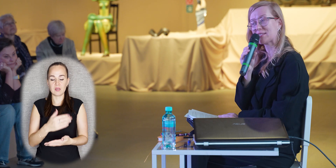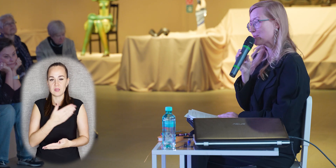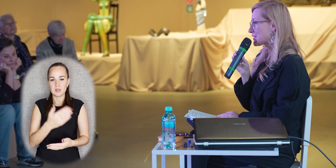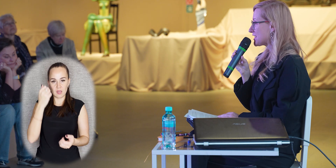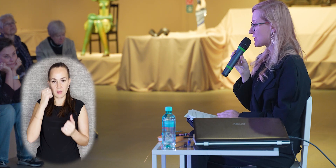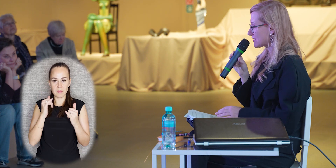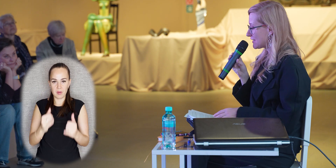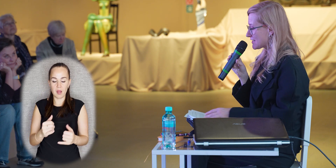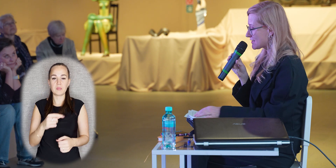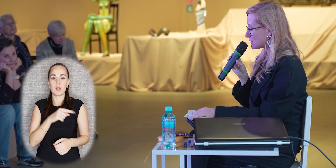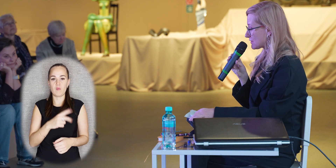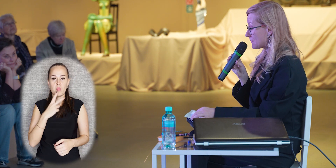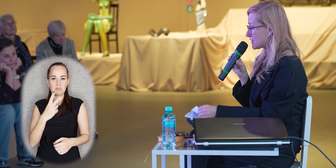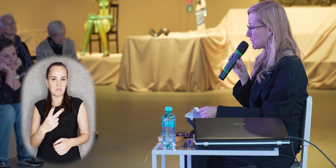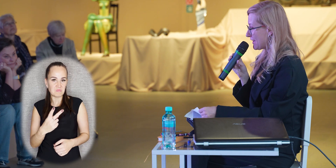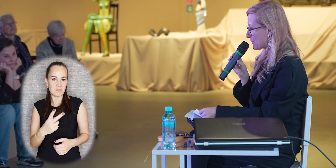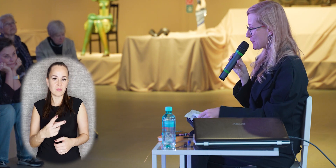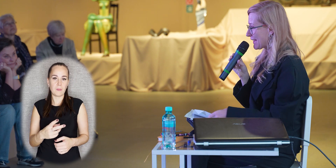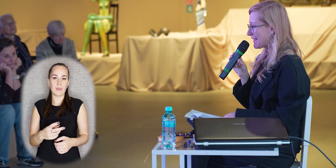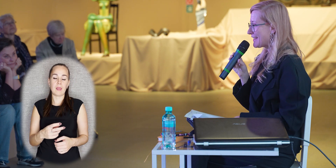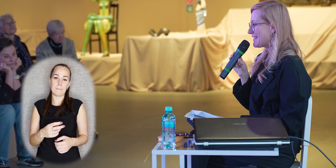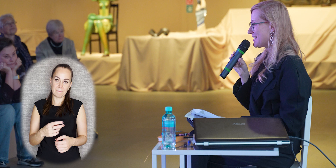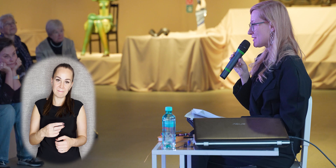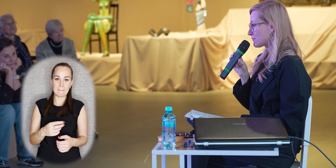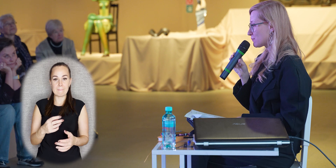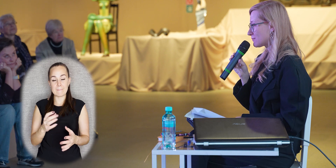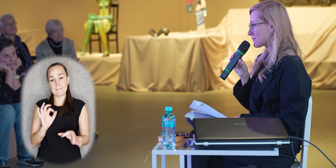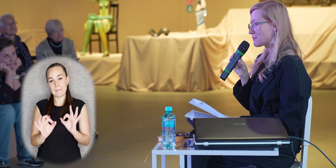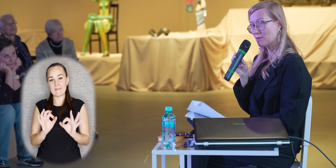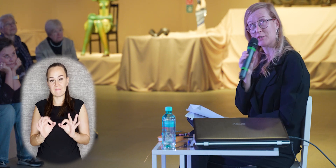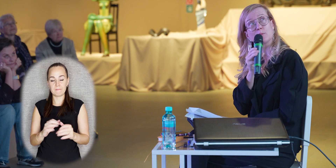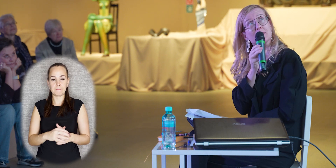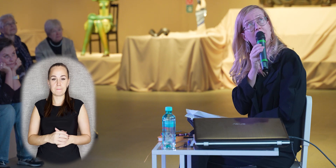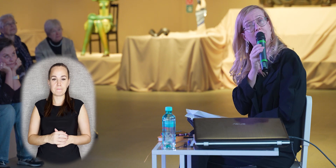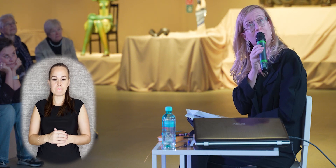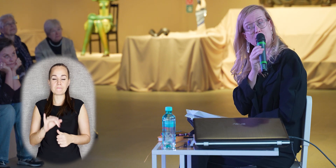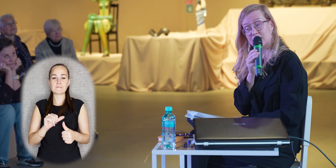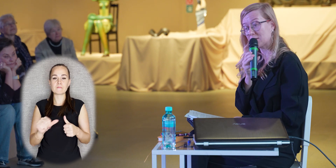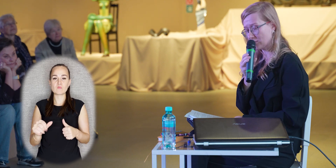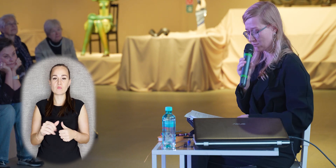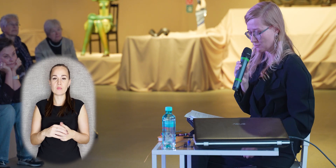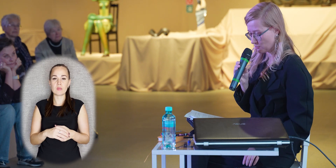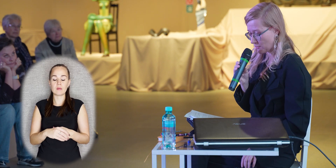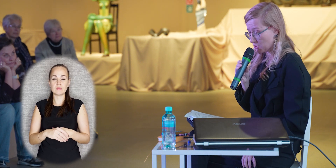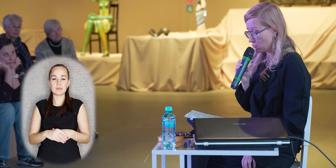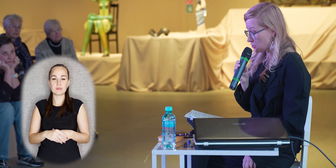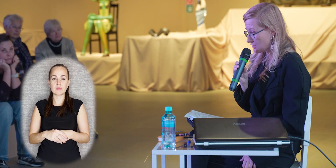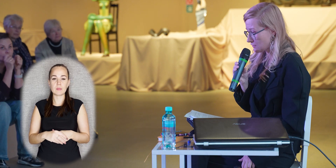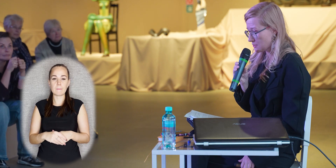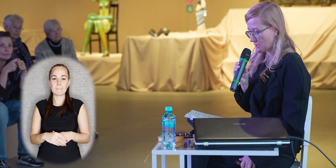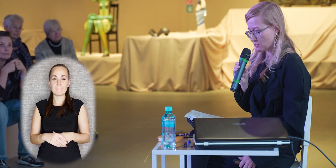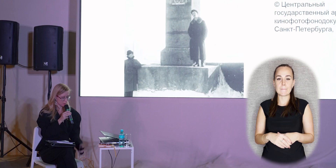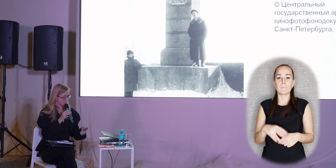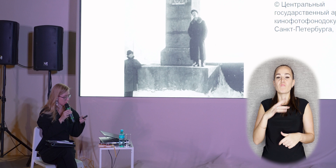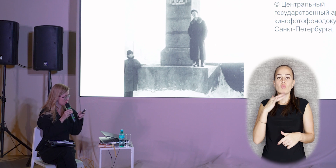Этот памятник был встречен гораздо теплее, и особенно советские искусствоведы ему вообще очень